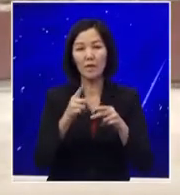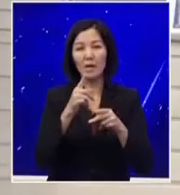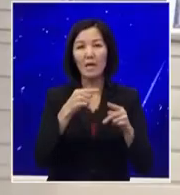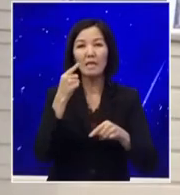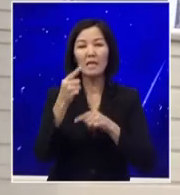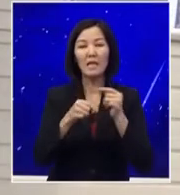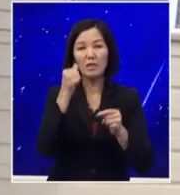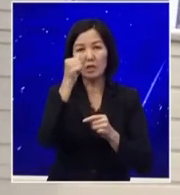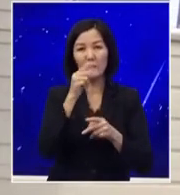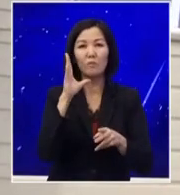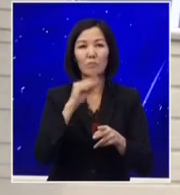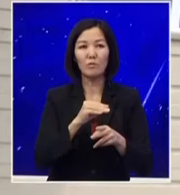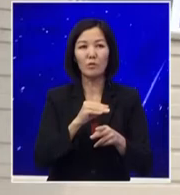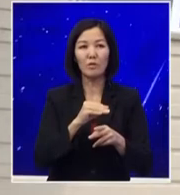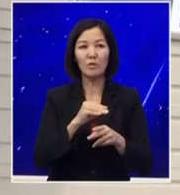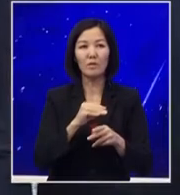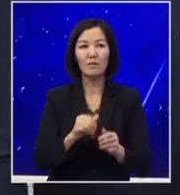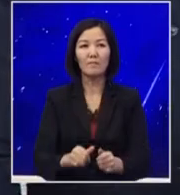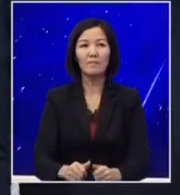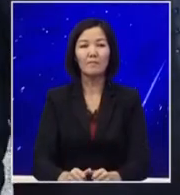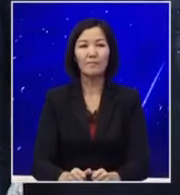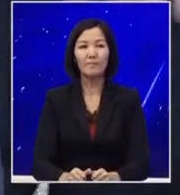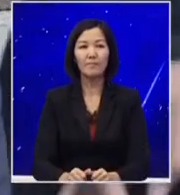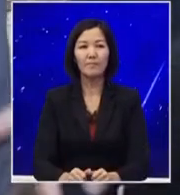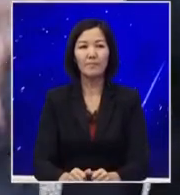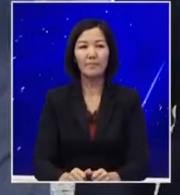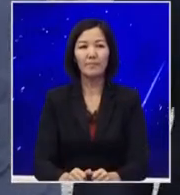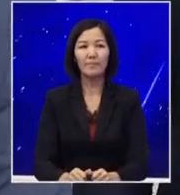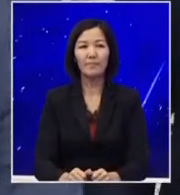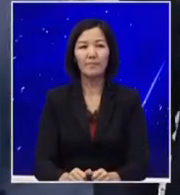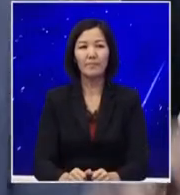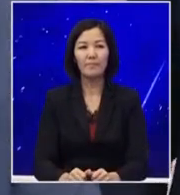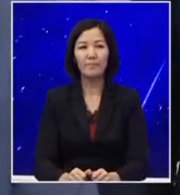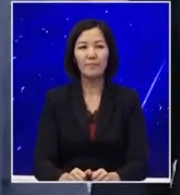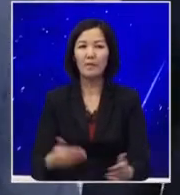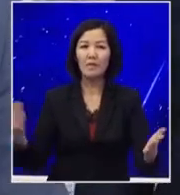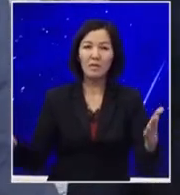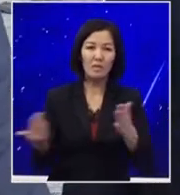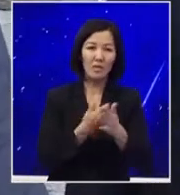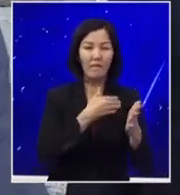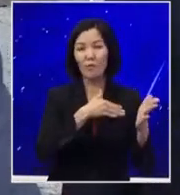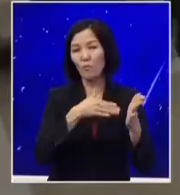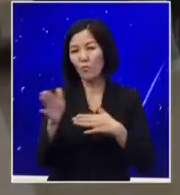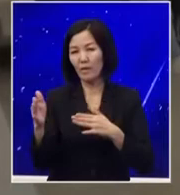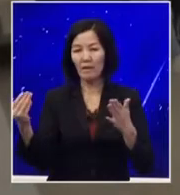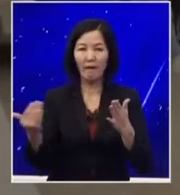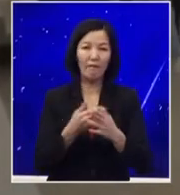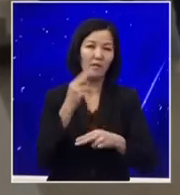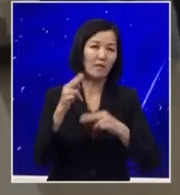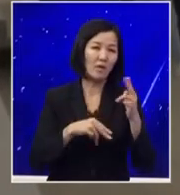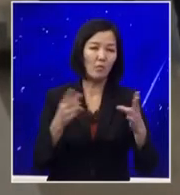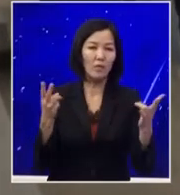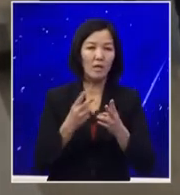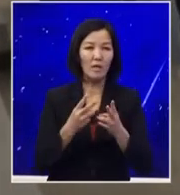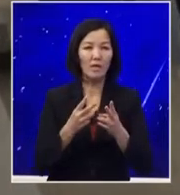Қос қабатты ғимарат қасбеті сұрықсыз. Колонналарын не пойдет, бәрін заново снимайте, переделывайте. Ал бірінші